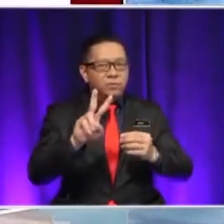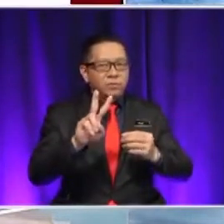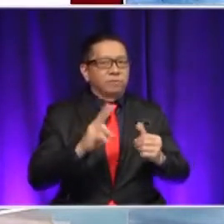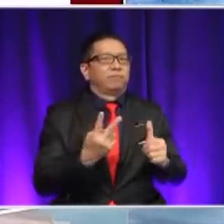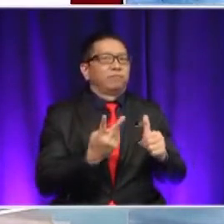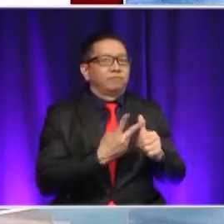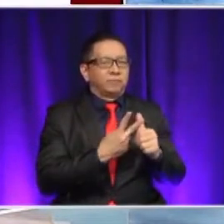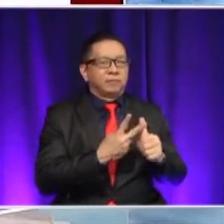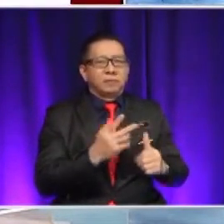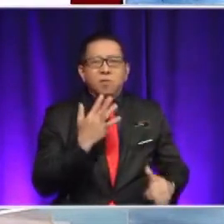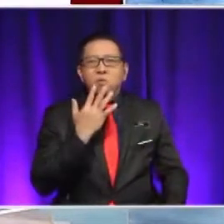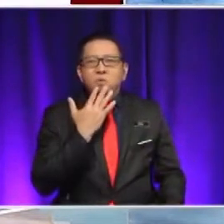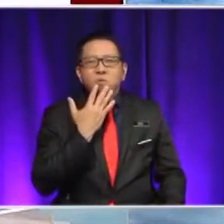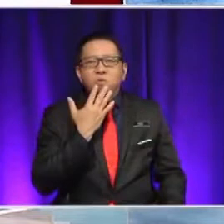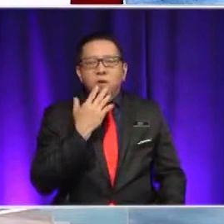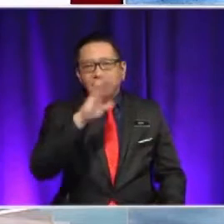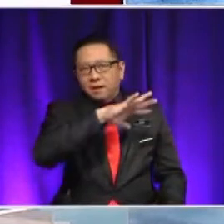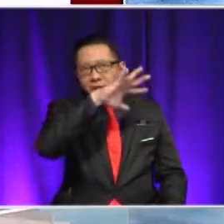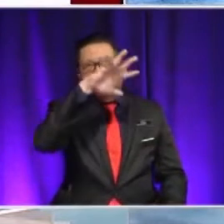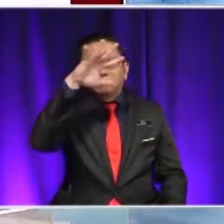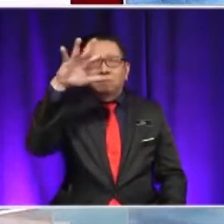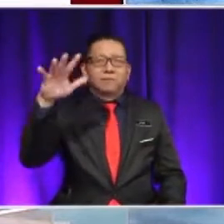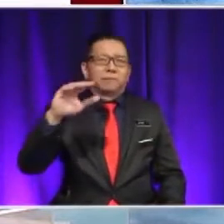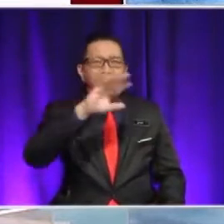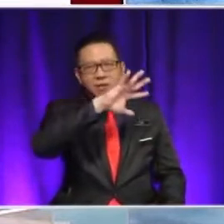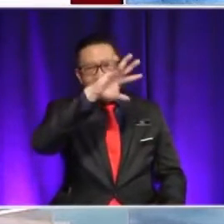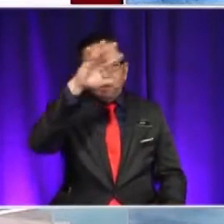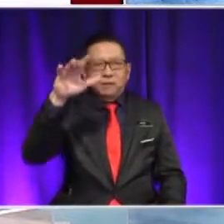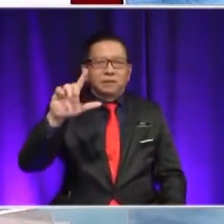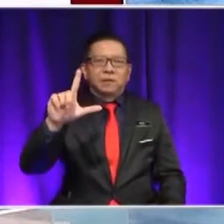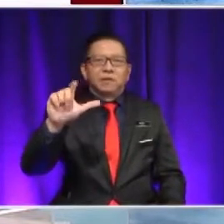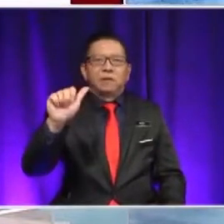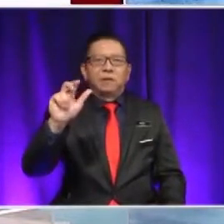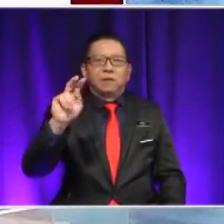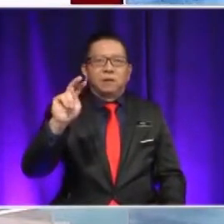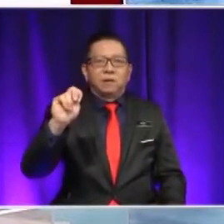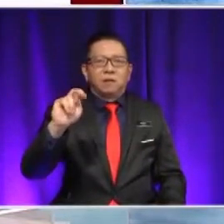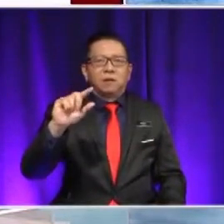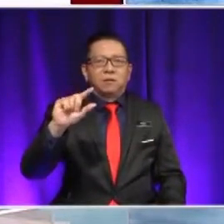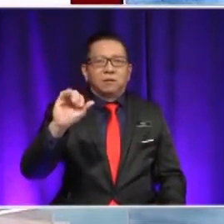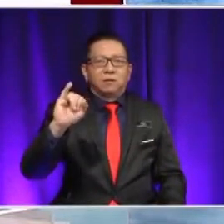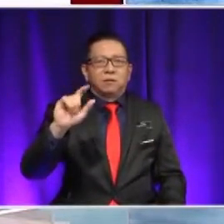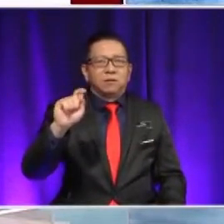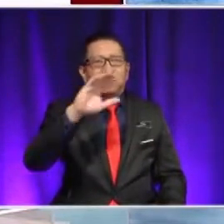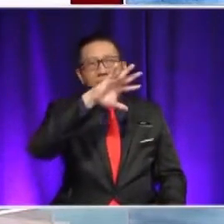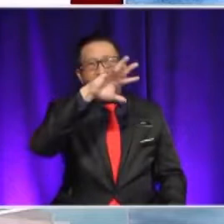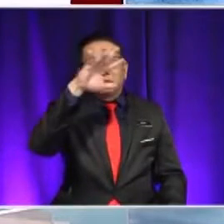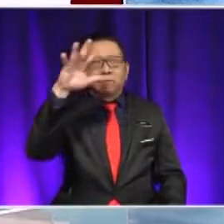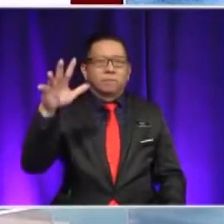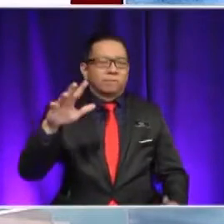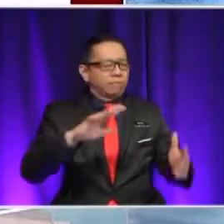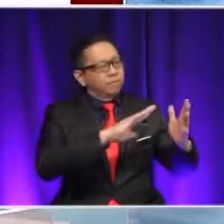warna kitab nyo langit dulu langit dulu sebagai bahkan gula belakang dulu langit tuh Tadi kita